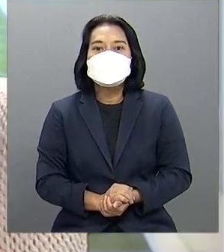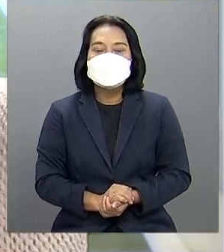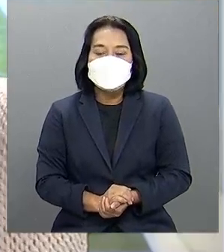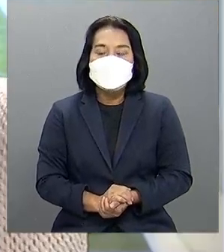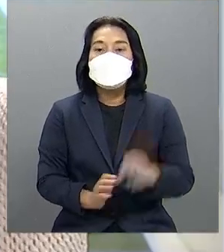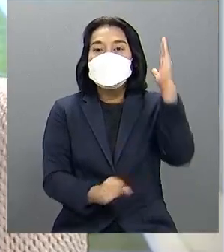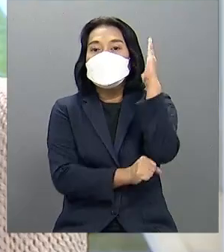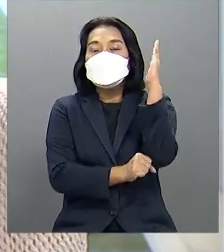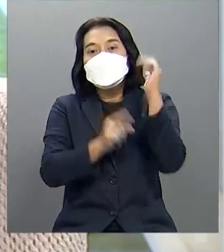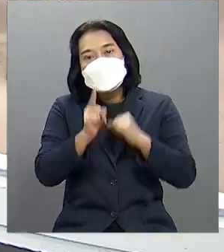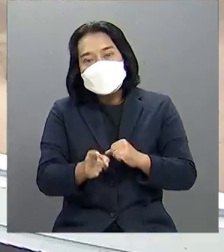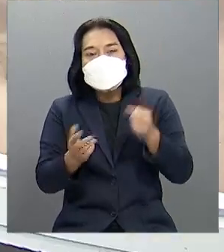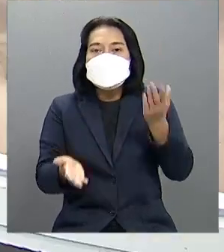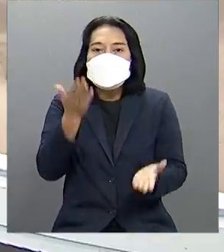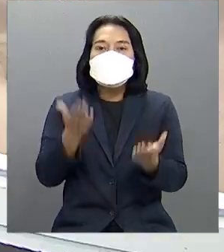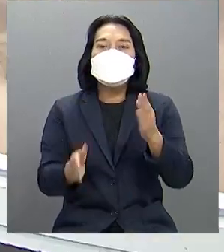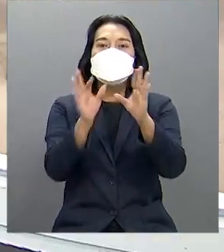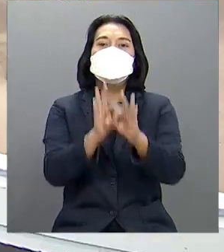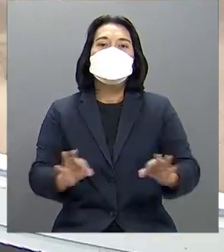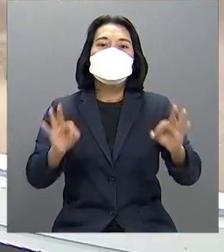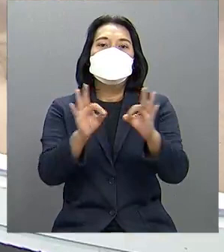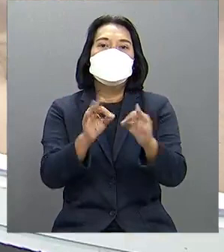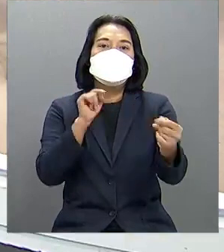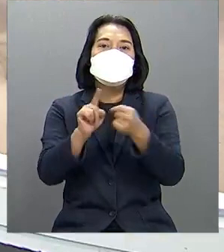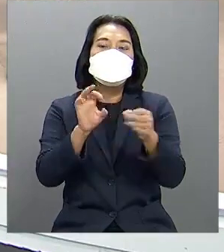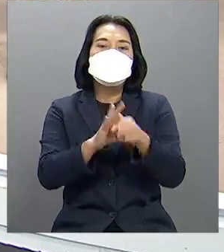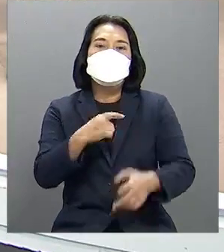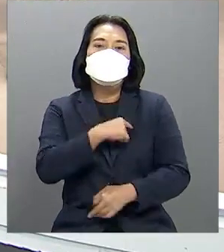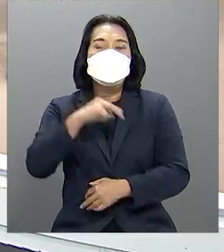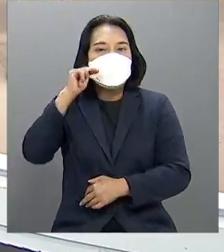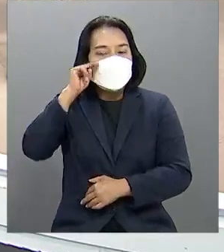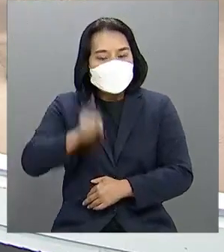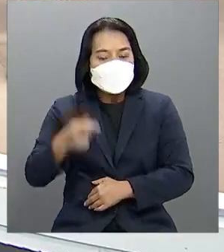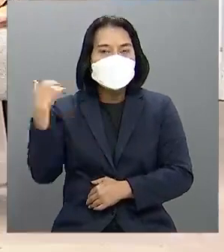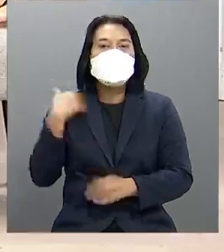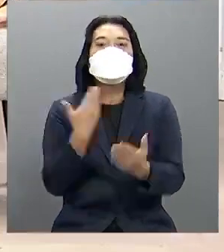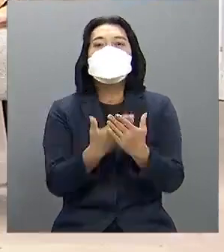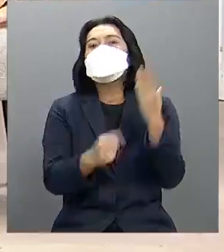นาะพี่ยุ้ยเนาะ จ้าไม่จนใจนะ คะ จนเงินก็พอเนา